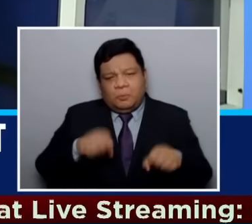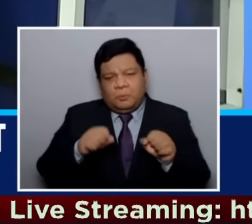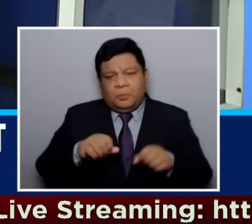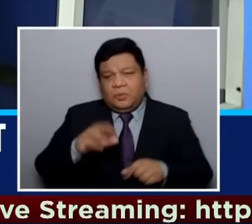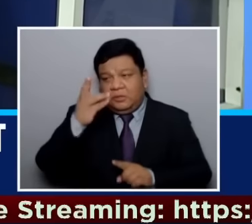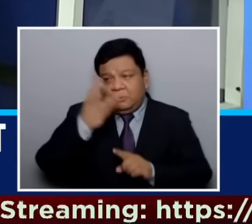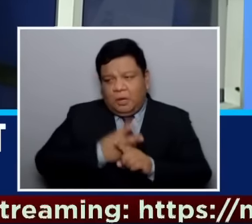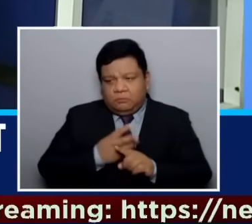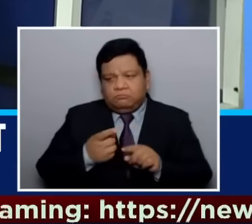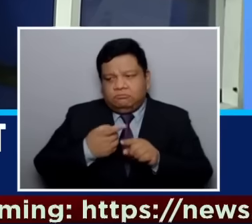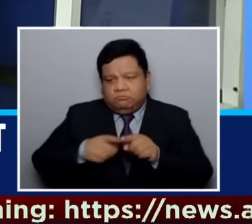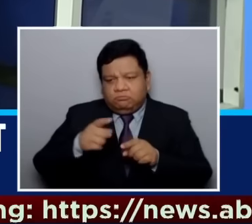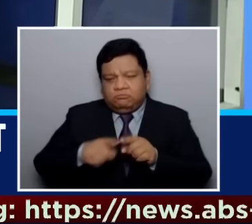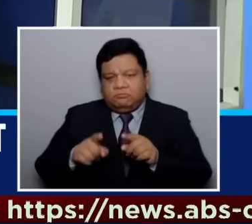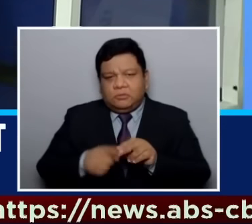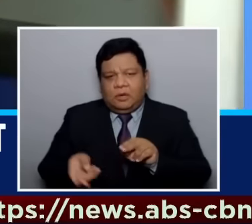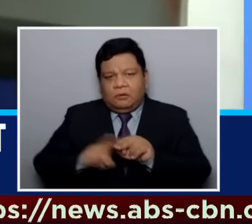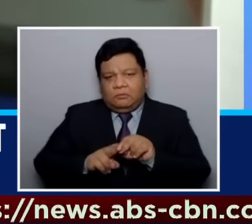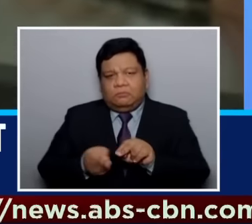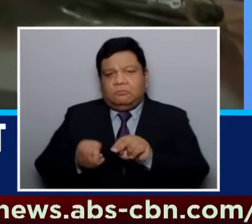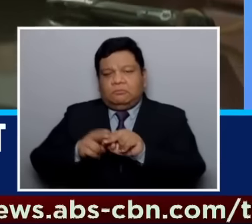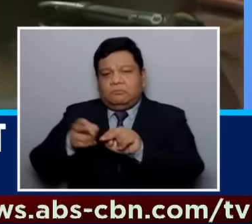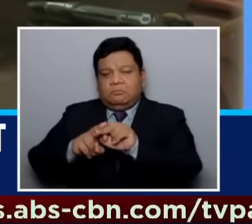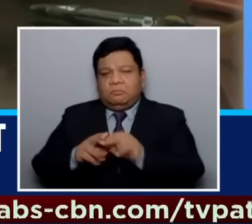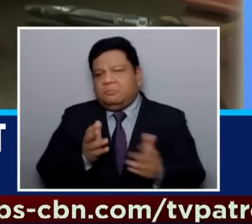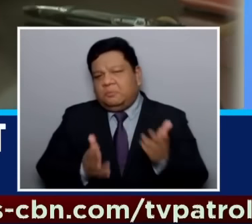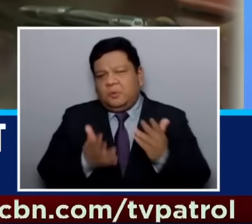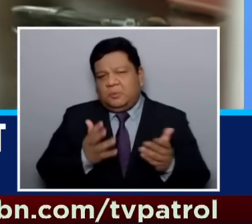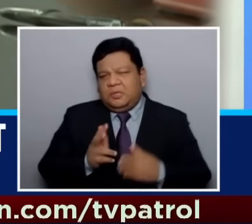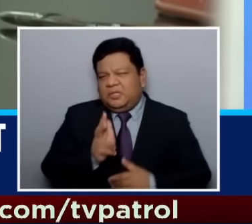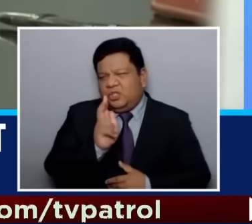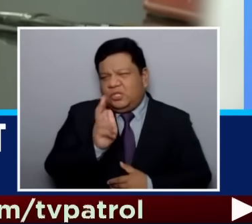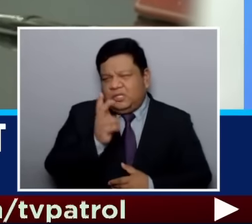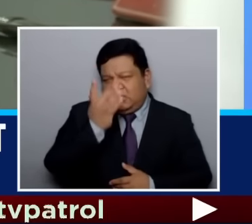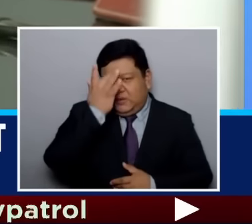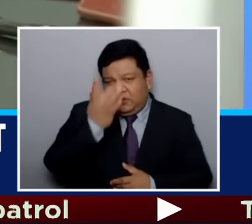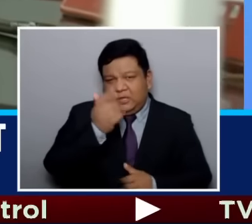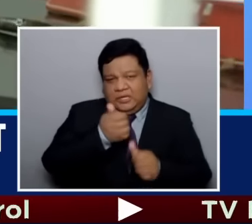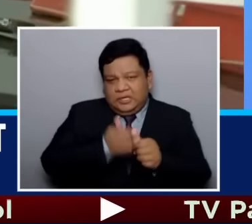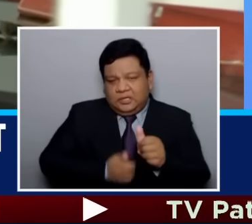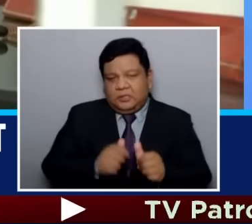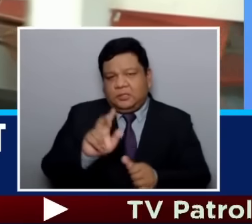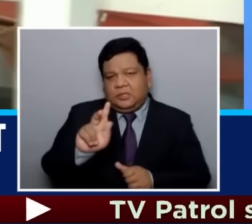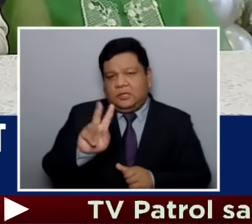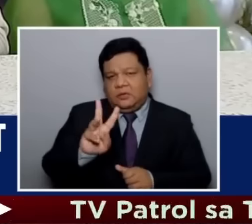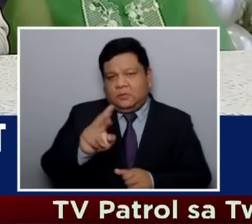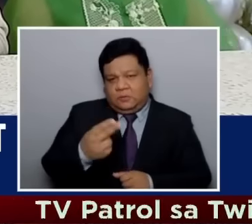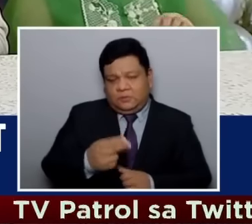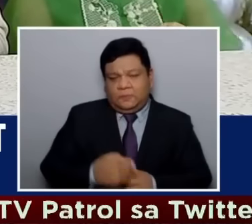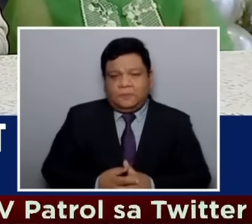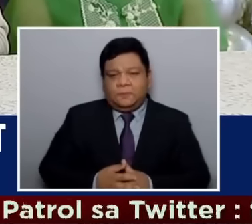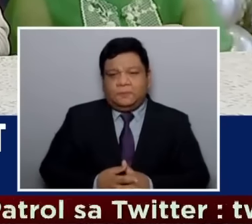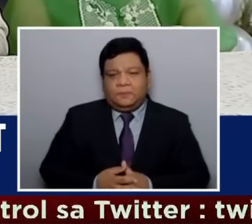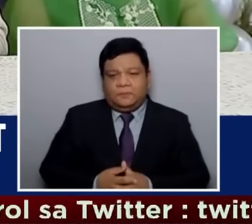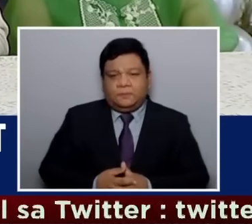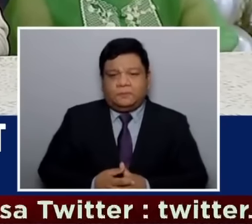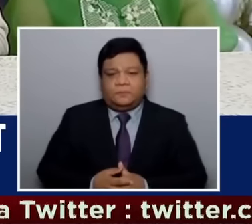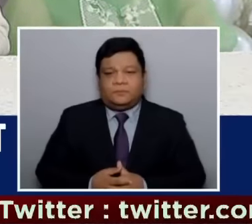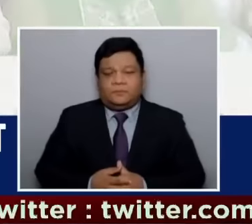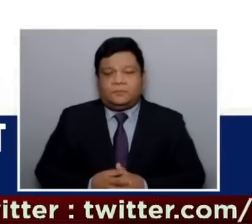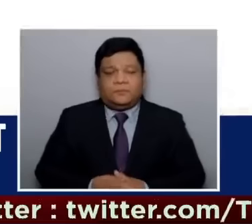So kung 6 months yan, nasa mga 30 centavos yan per kilowatt hour sa generation charge. Sagot ng